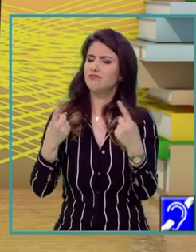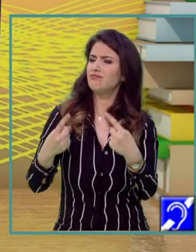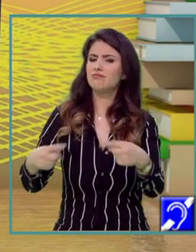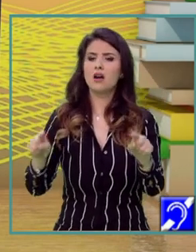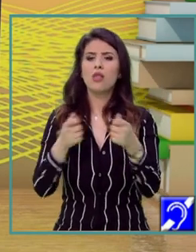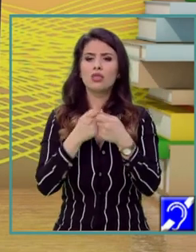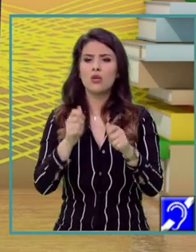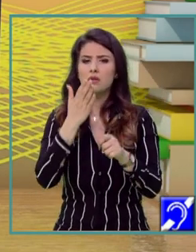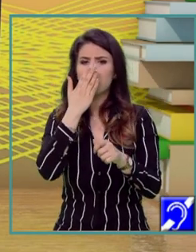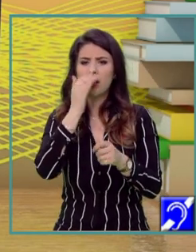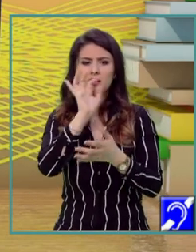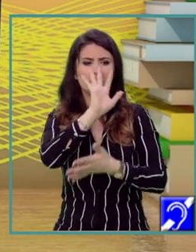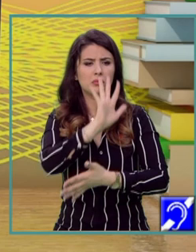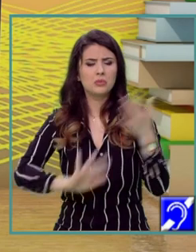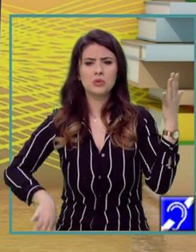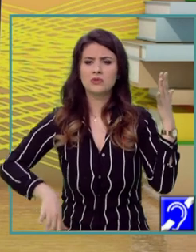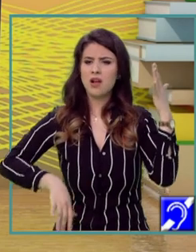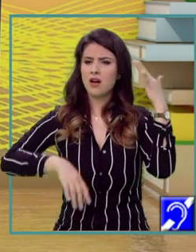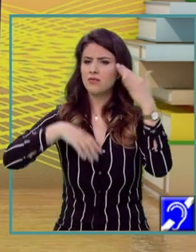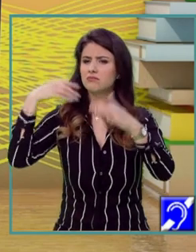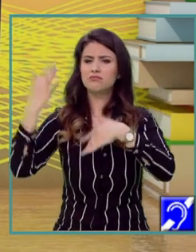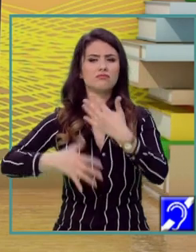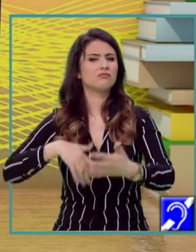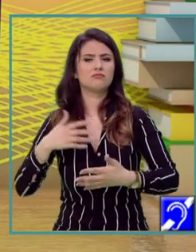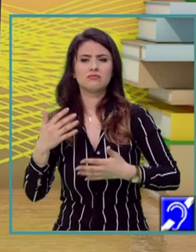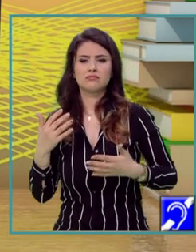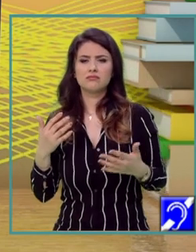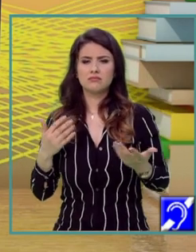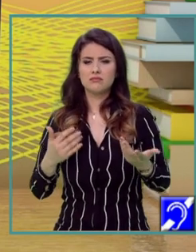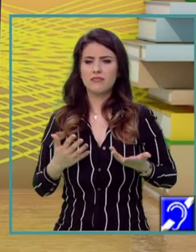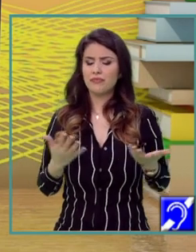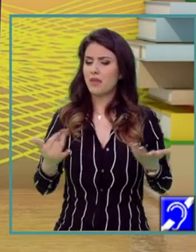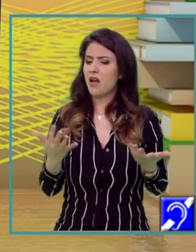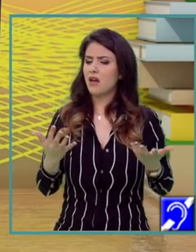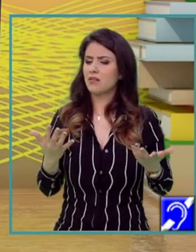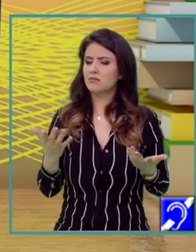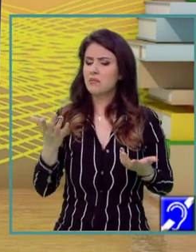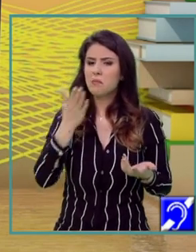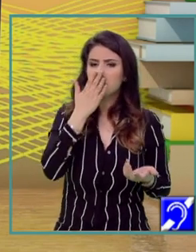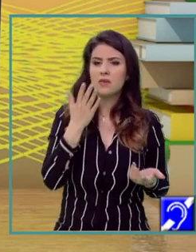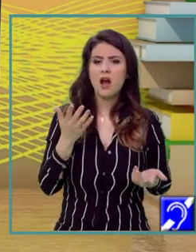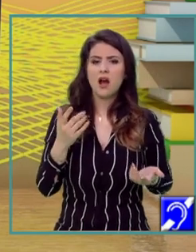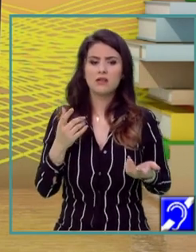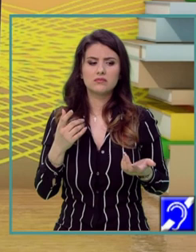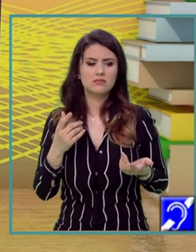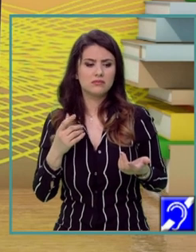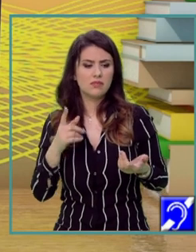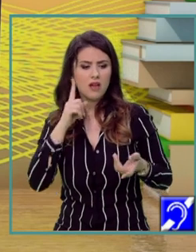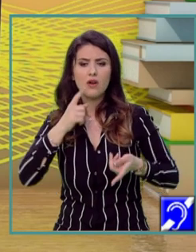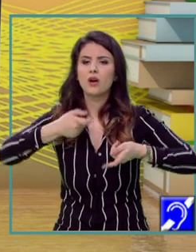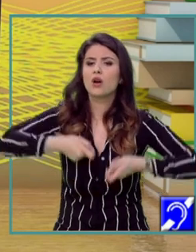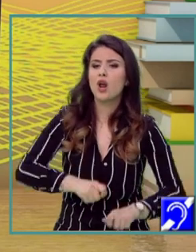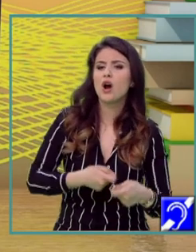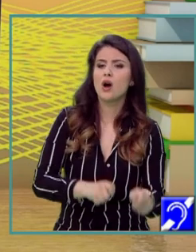pare derizoriu În măsura în care tranșeele i se par niște niște gropi o să pot a